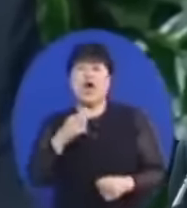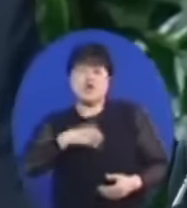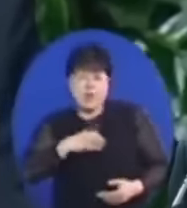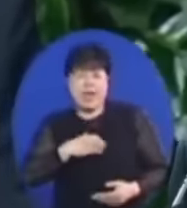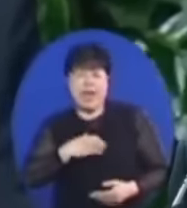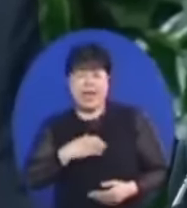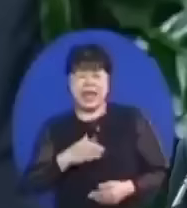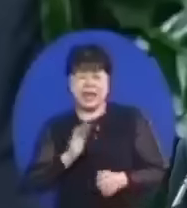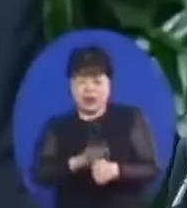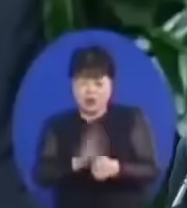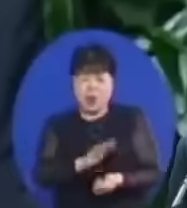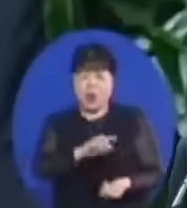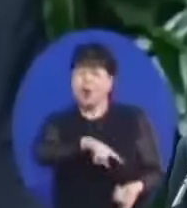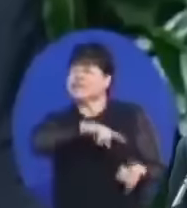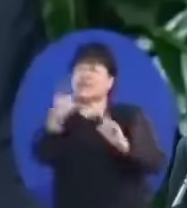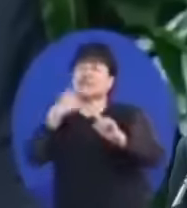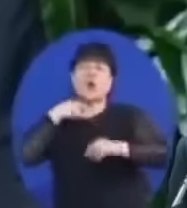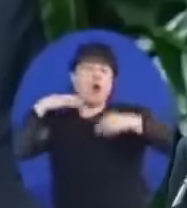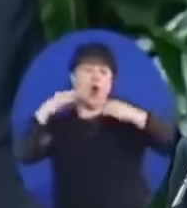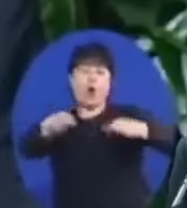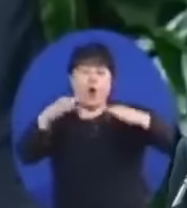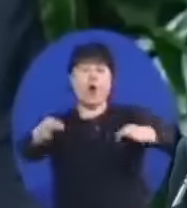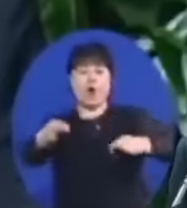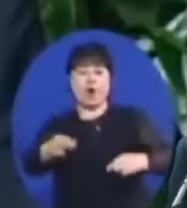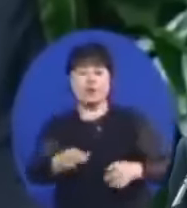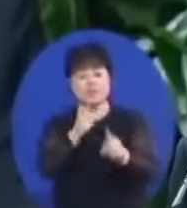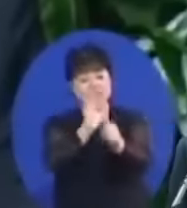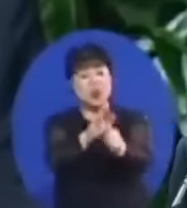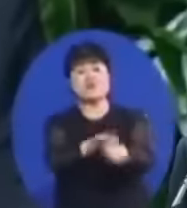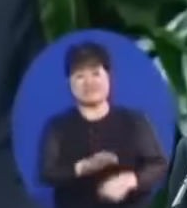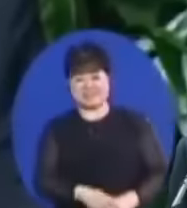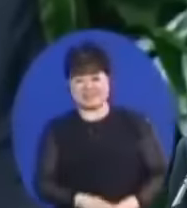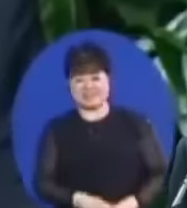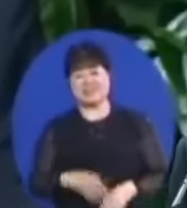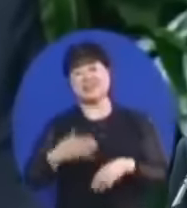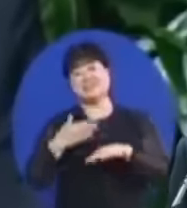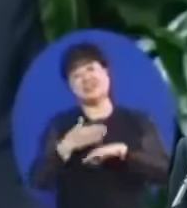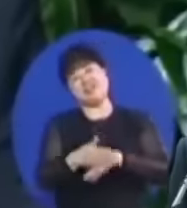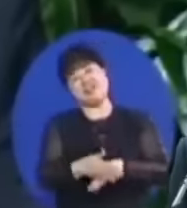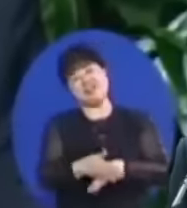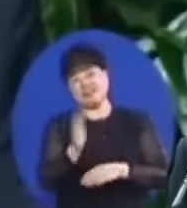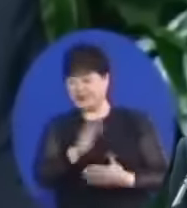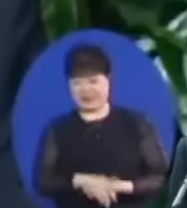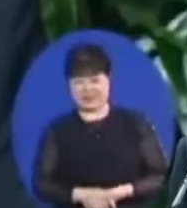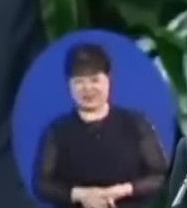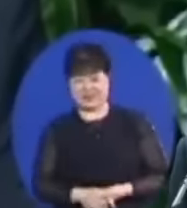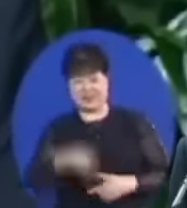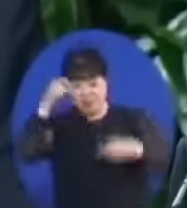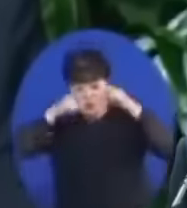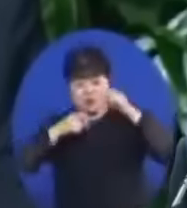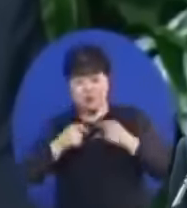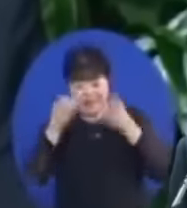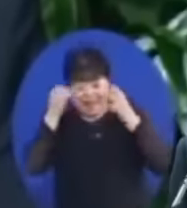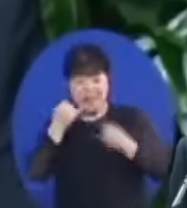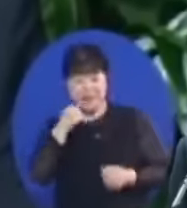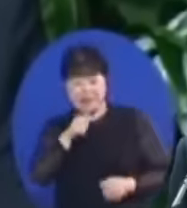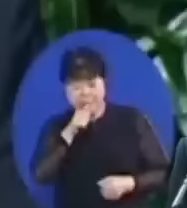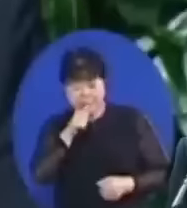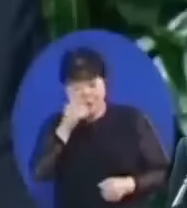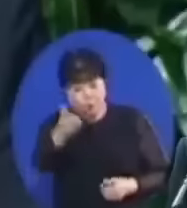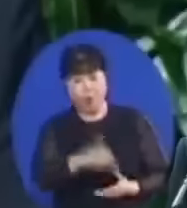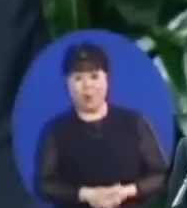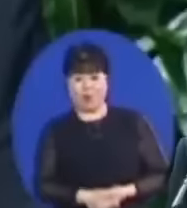죽습니다, 사람 살려줘서, 있는 힘을 다해야 되는 것입니다. 속담에도 우는 애기에게 쳐준단 말 있지